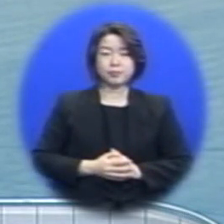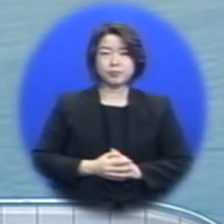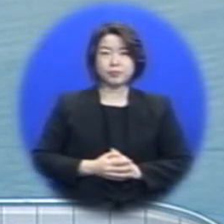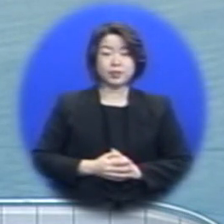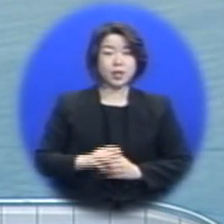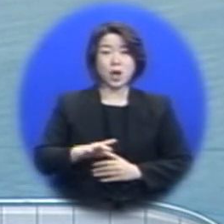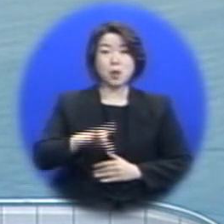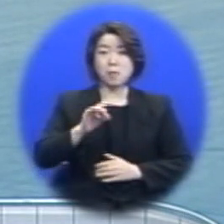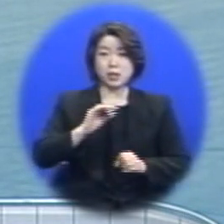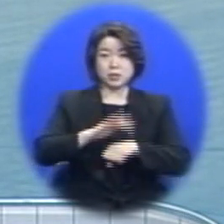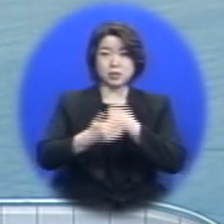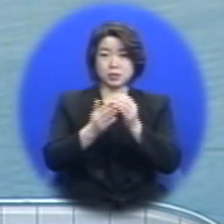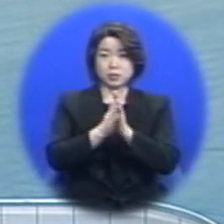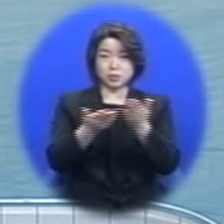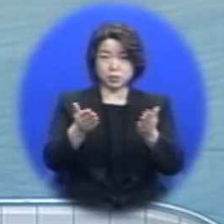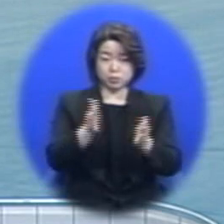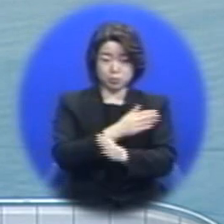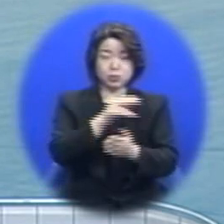먼저 성경부터 읽어라.